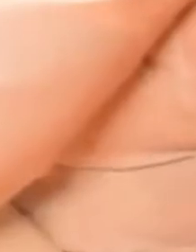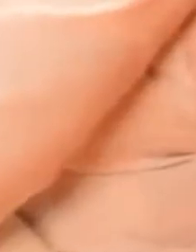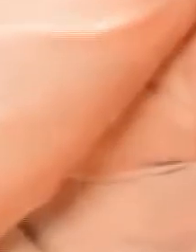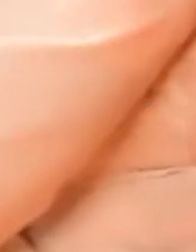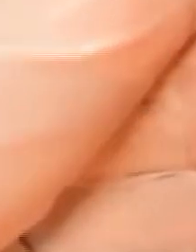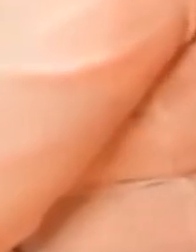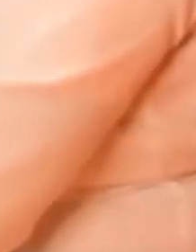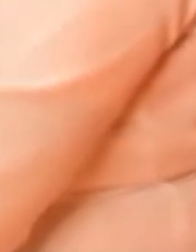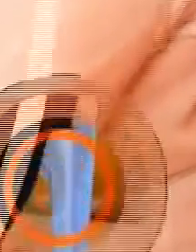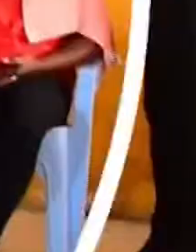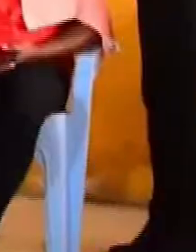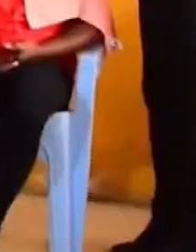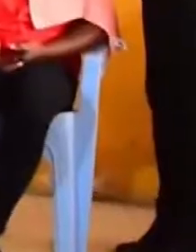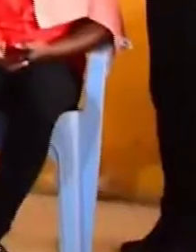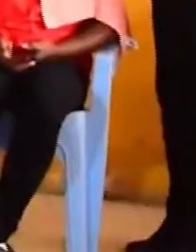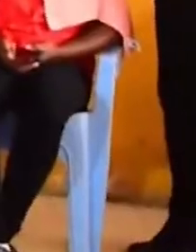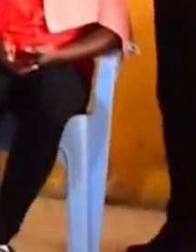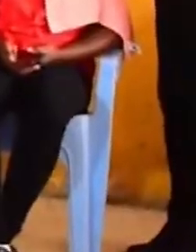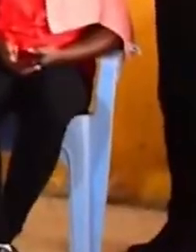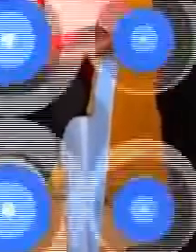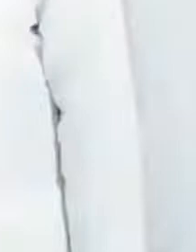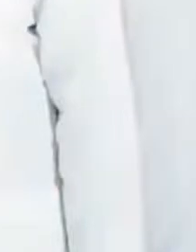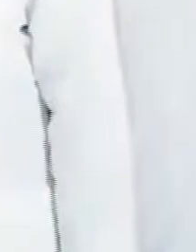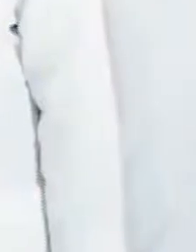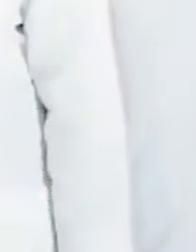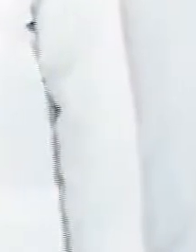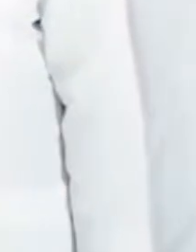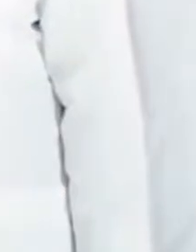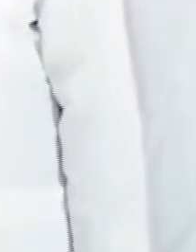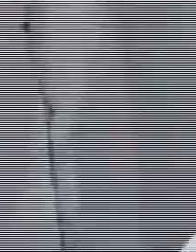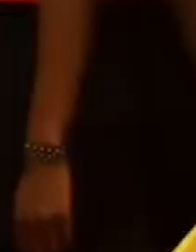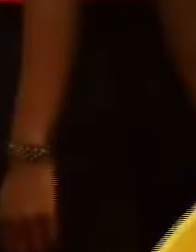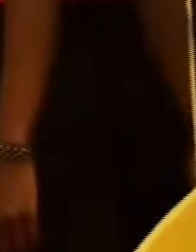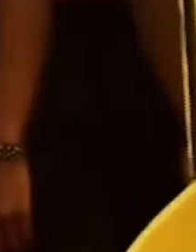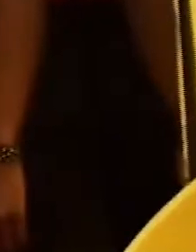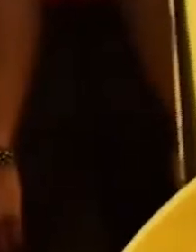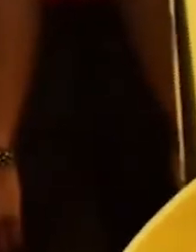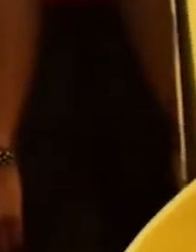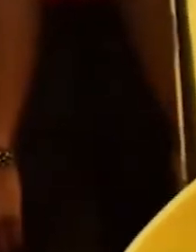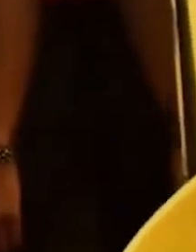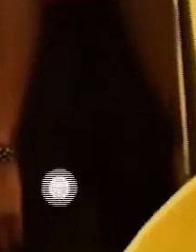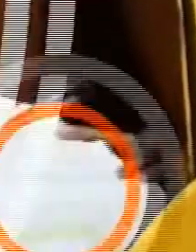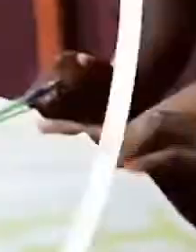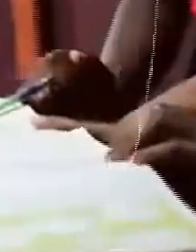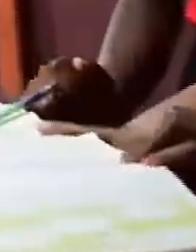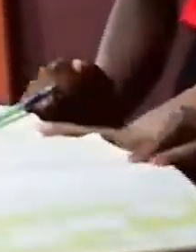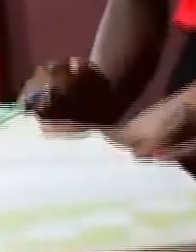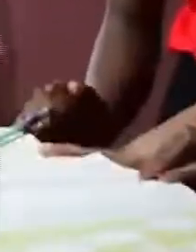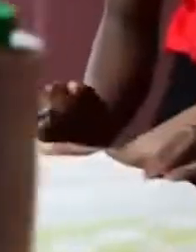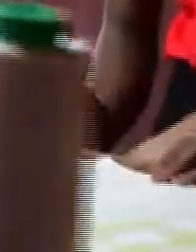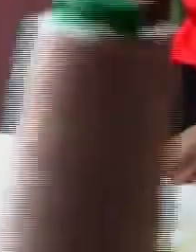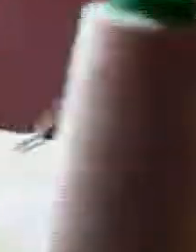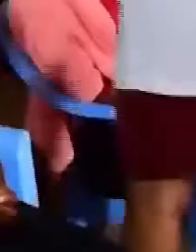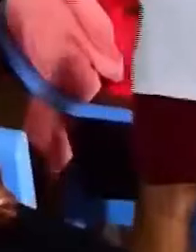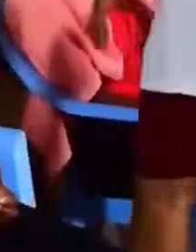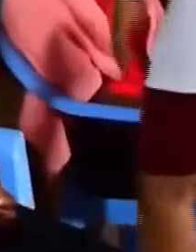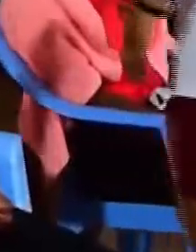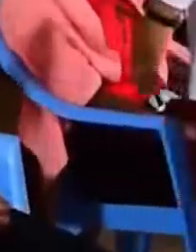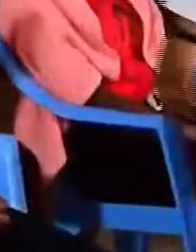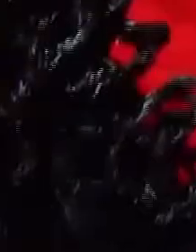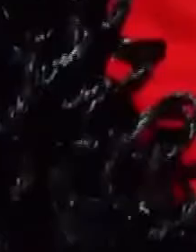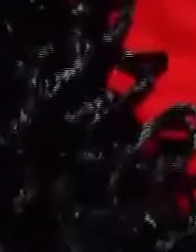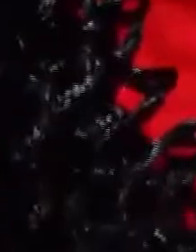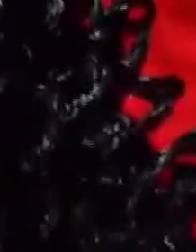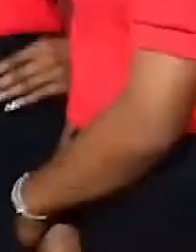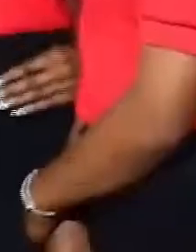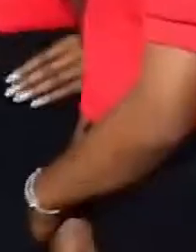yetu yote ni internal na NITA, bila kusahau tuna walimu wenye tajriba ya kutosha. Tunatoa mafunzo ya kozi za diploma na certificate katika